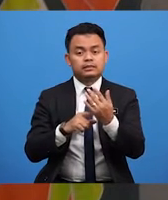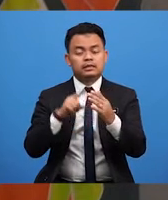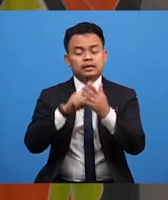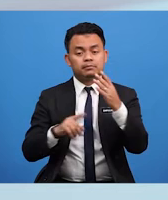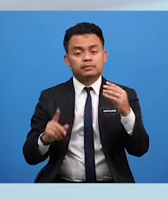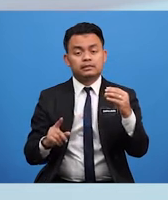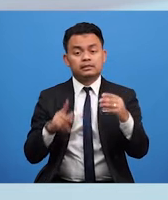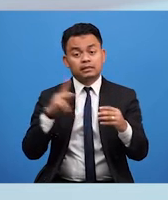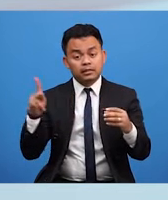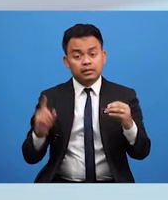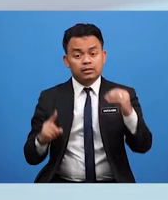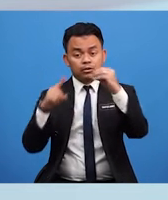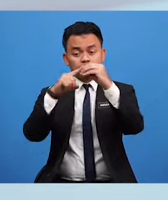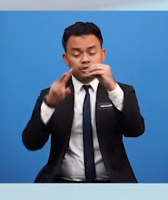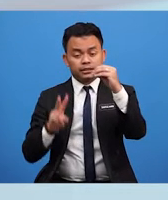hari ini.